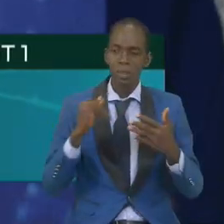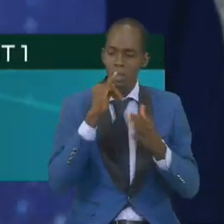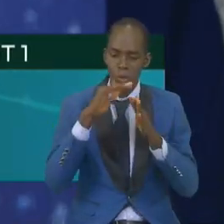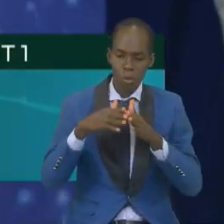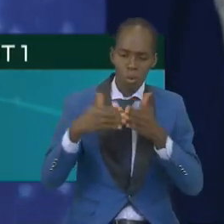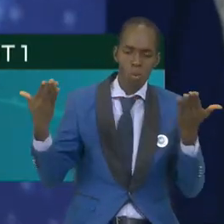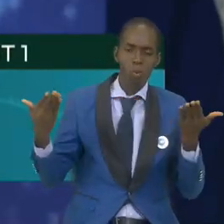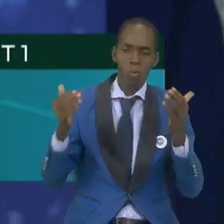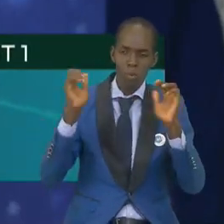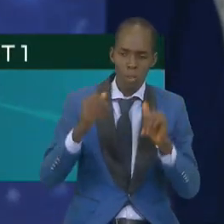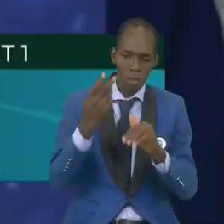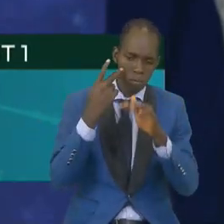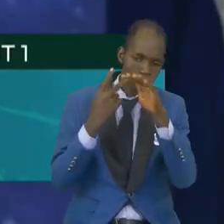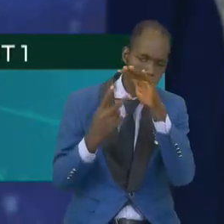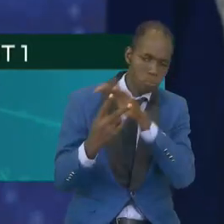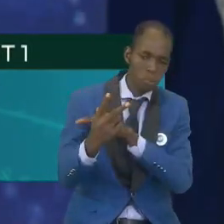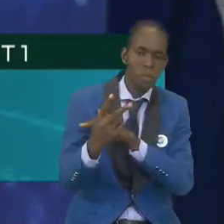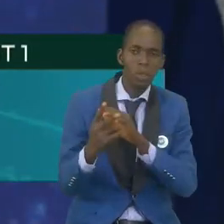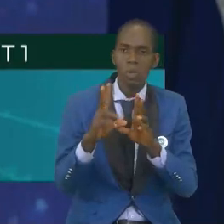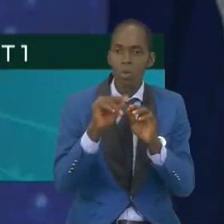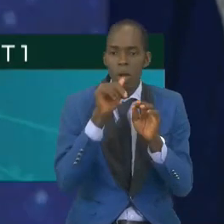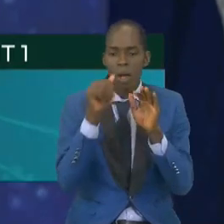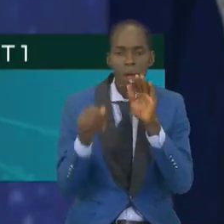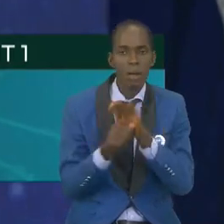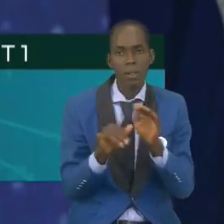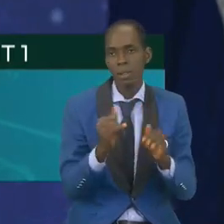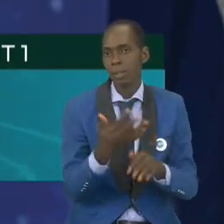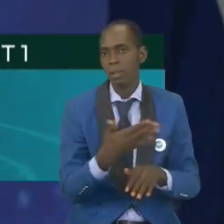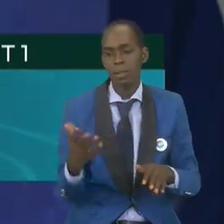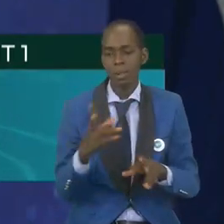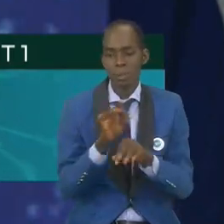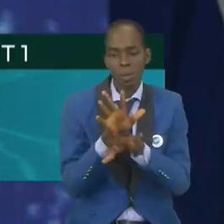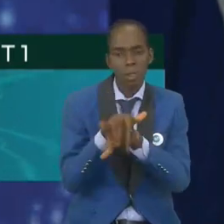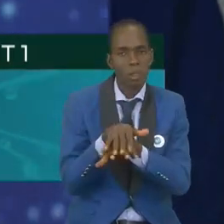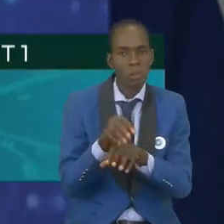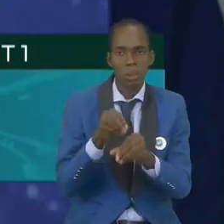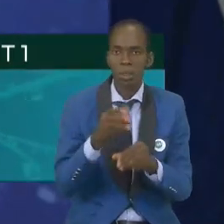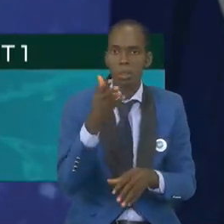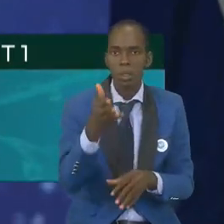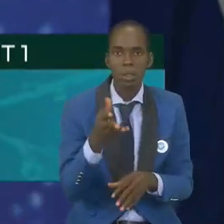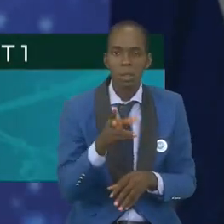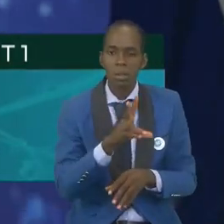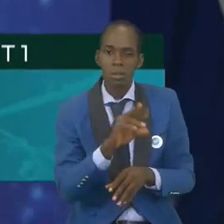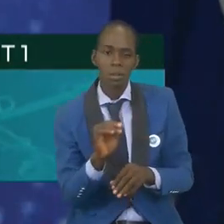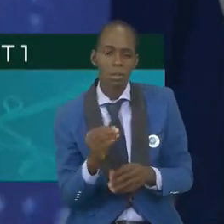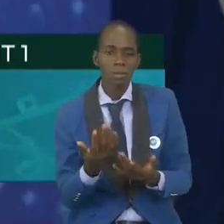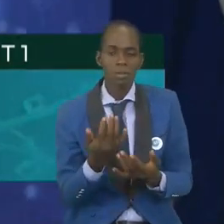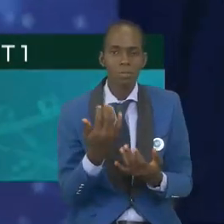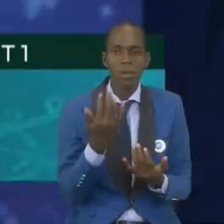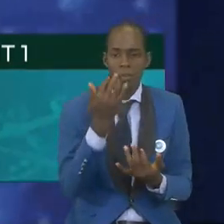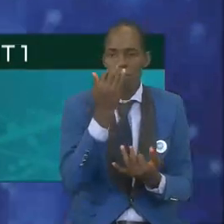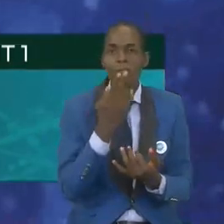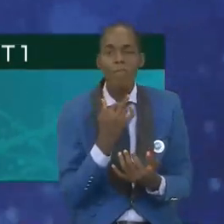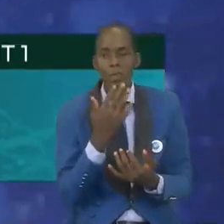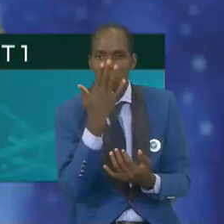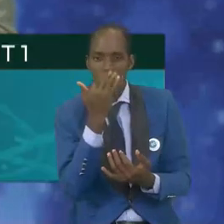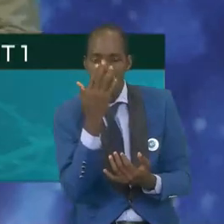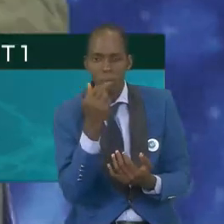dans la vie, transparent, vous pouvez voir cela. Il n'y a rien de caché, il n'y a pas de